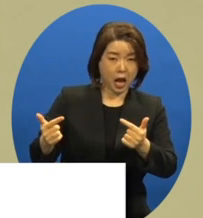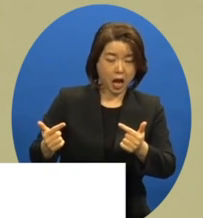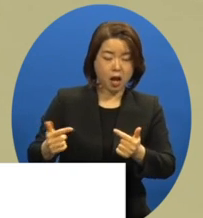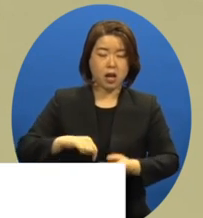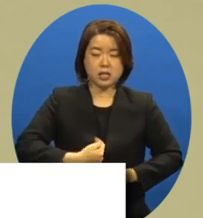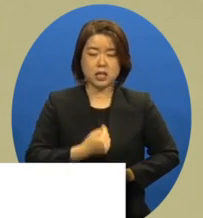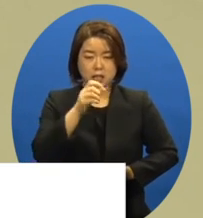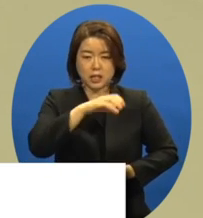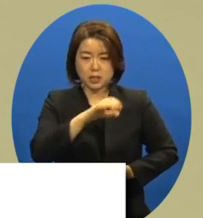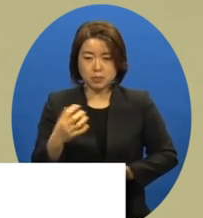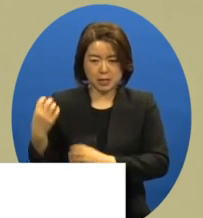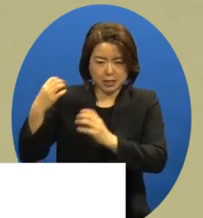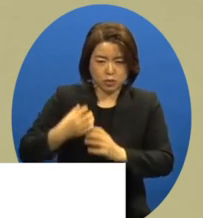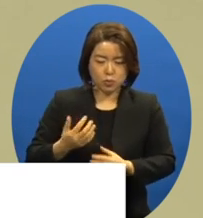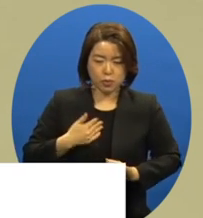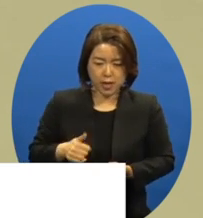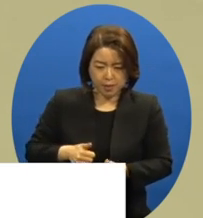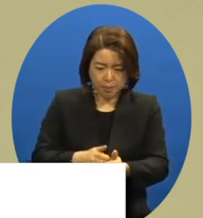주님이 그렇게 말씀하셨습니다.